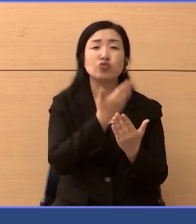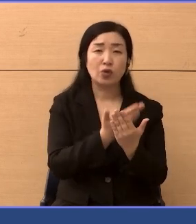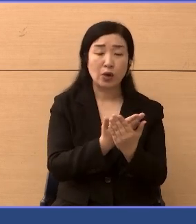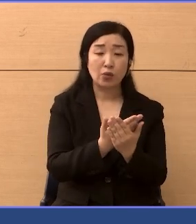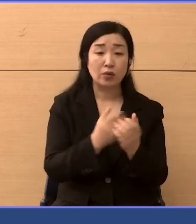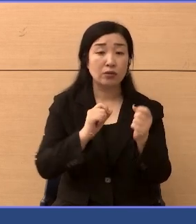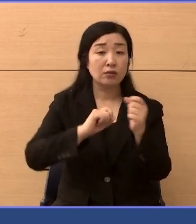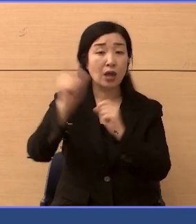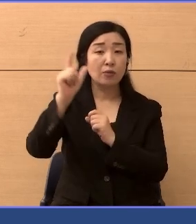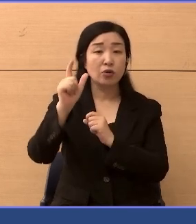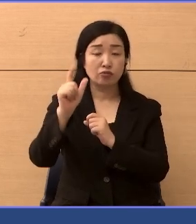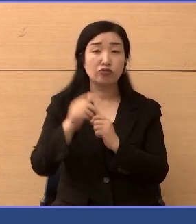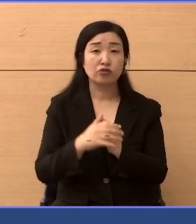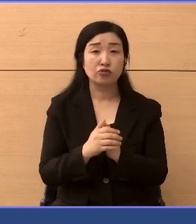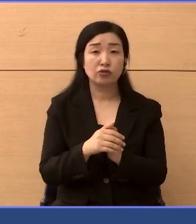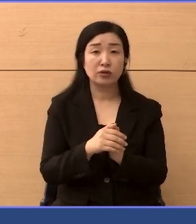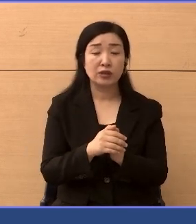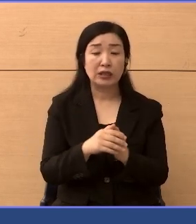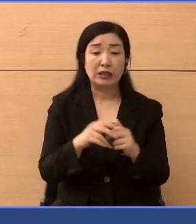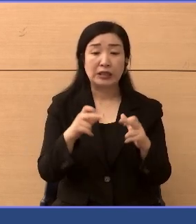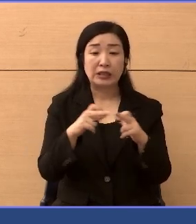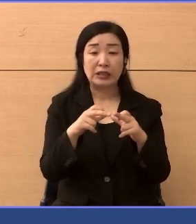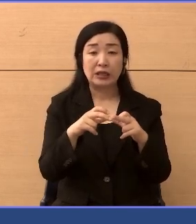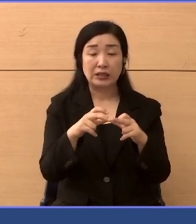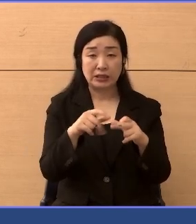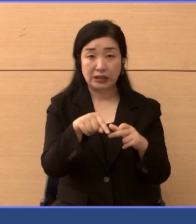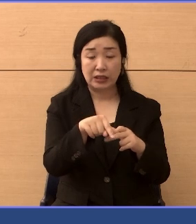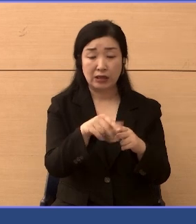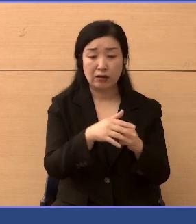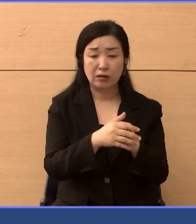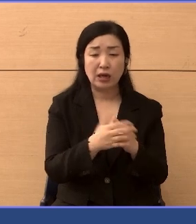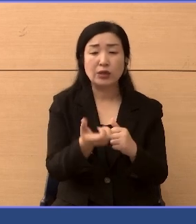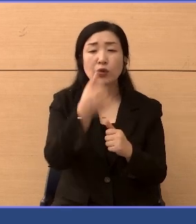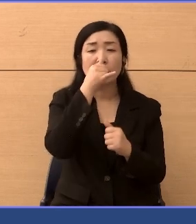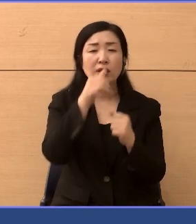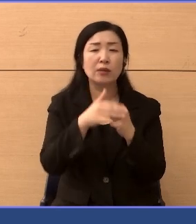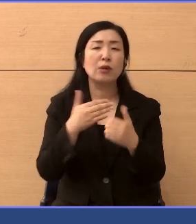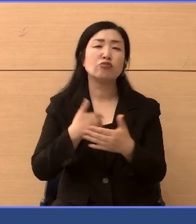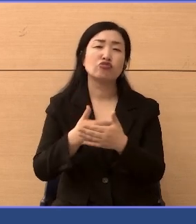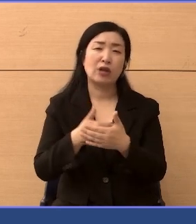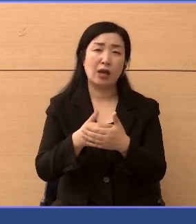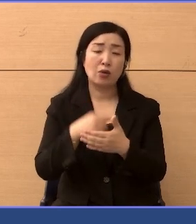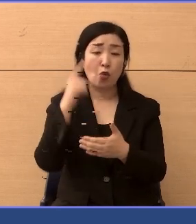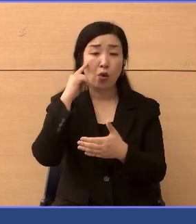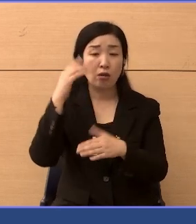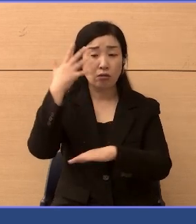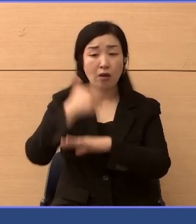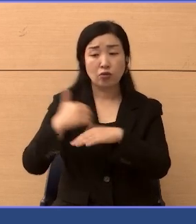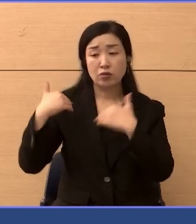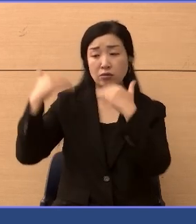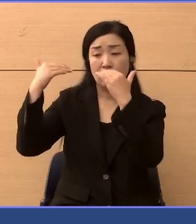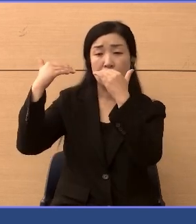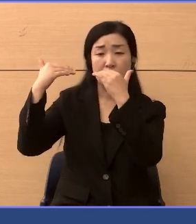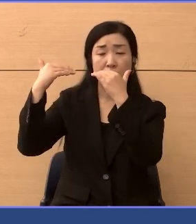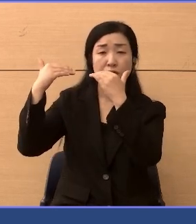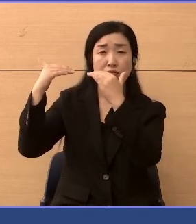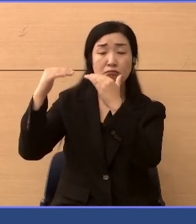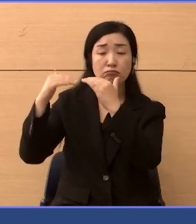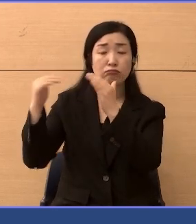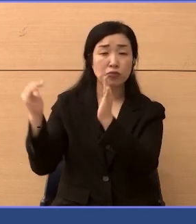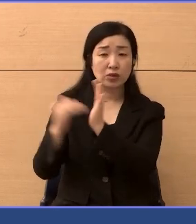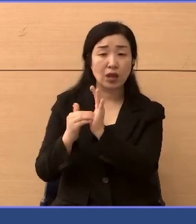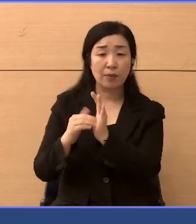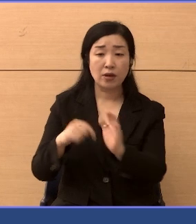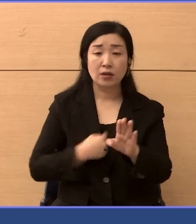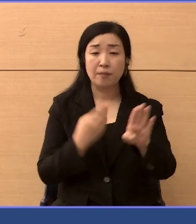대부분의 adult life 환자들이 어느 정도는 often causes 불안증을 more 가지고 있기 impairment 마련입니다. than 이게 autism 성인기로 itself. 접어들면은 사실